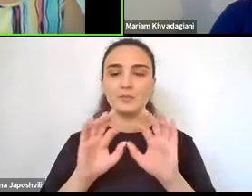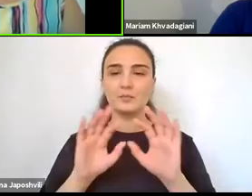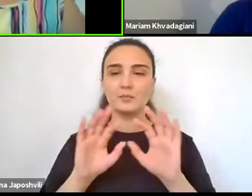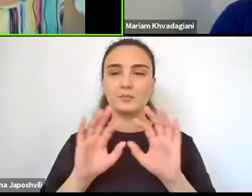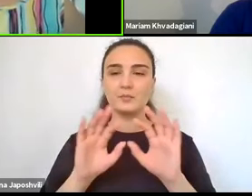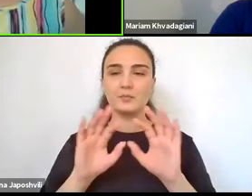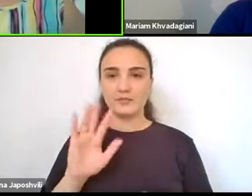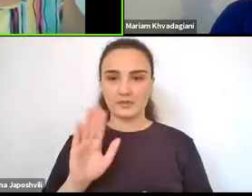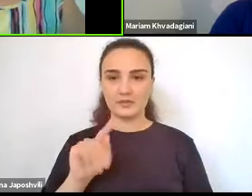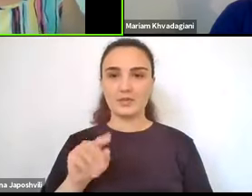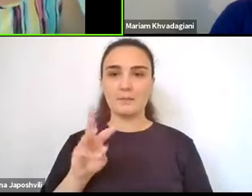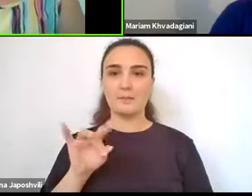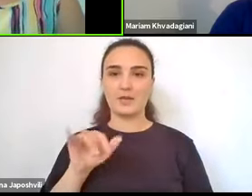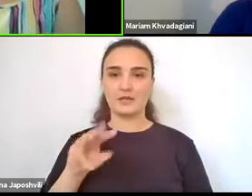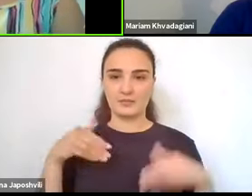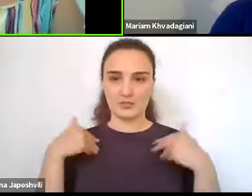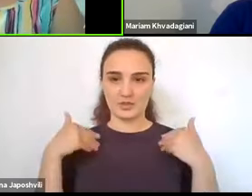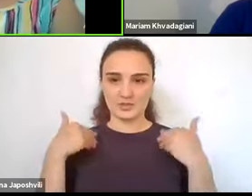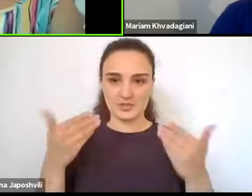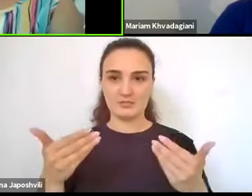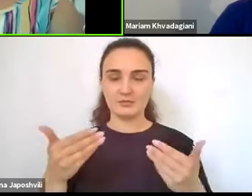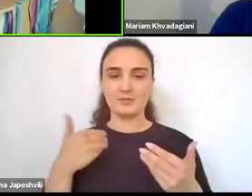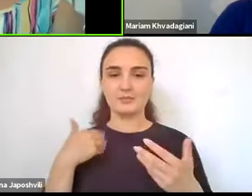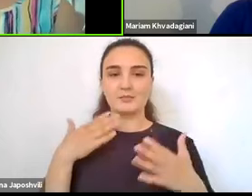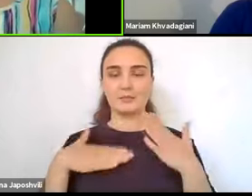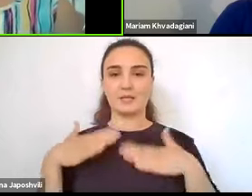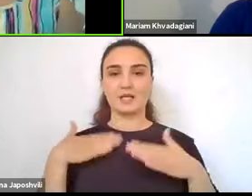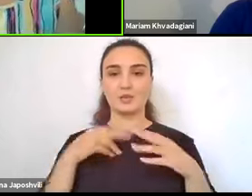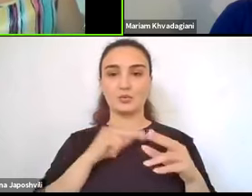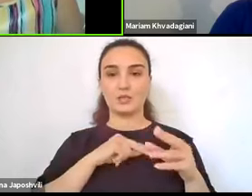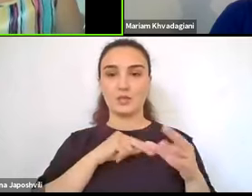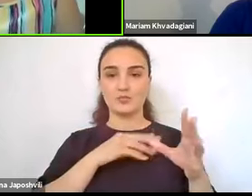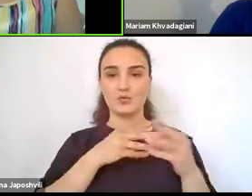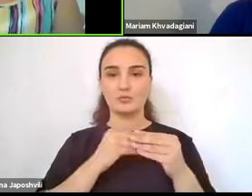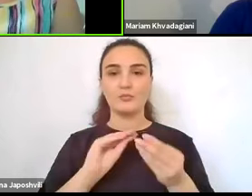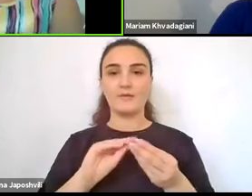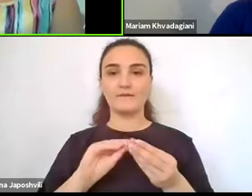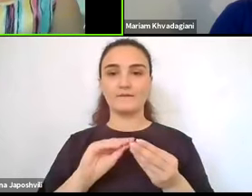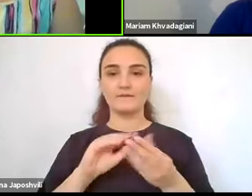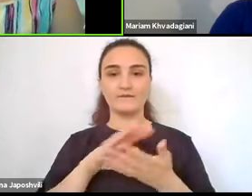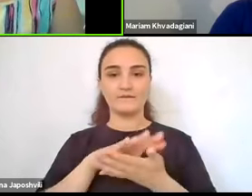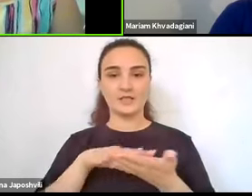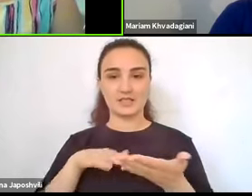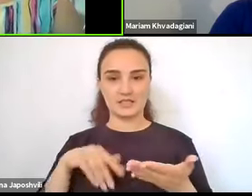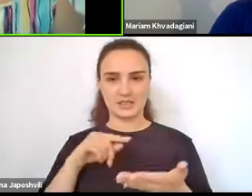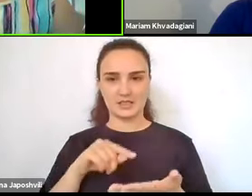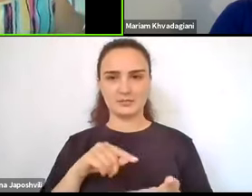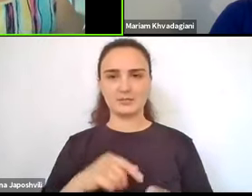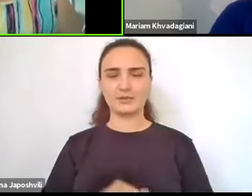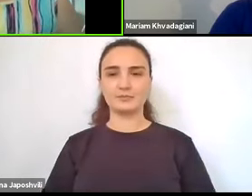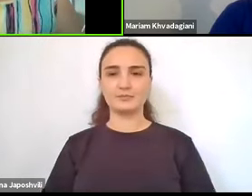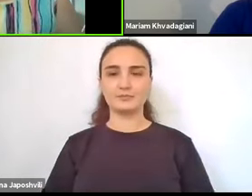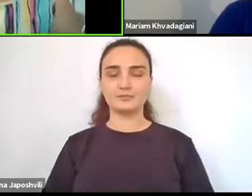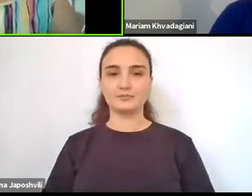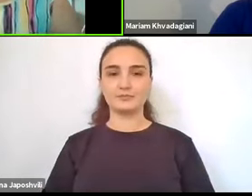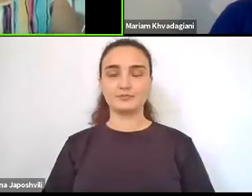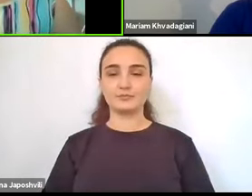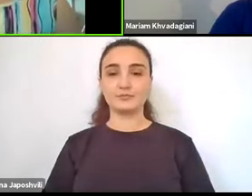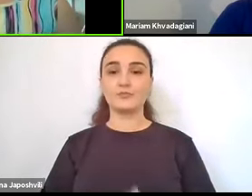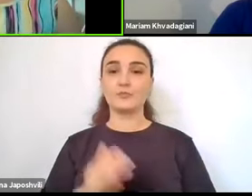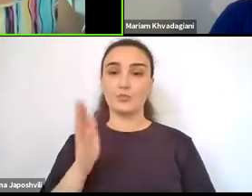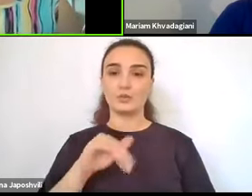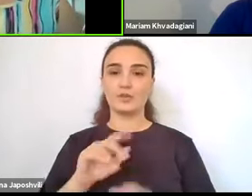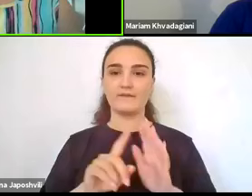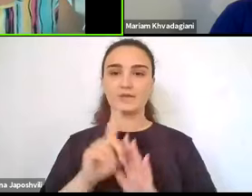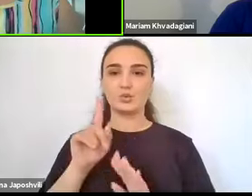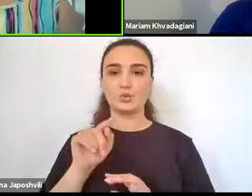კიდევ ერთხელ მოგესალმები, ძალიან მიხარია, რომ აგრძელებთ თანამშრომლობას აი ამ პლატფორმის ფარგლებში. და მოდი, როგორც აღნიშნე, დავიწყოთ